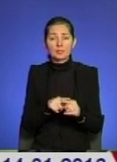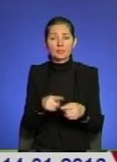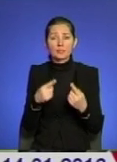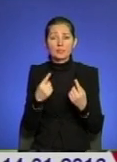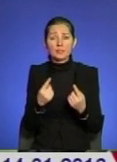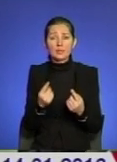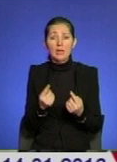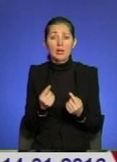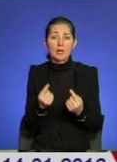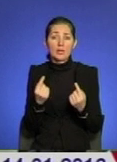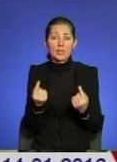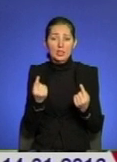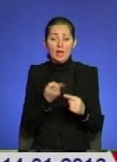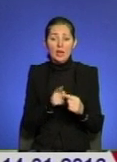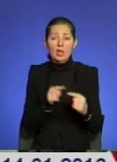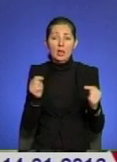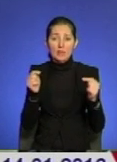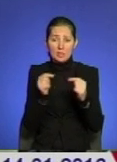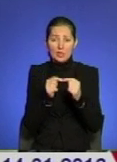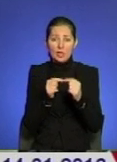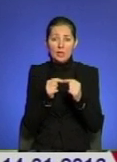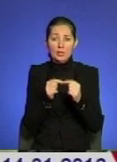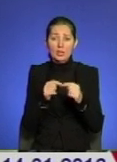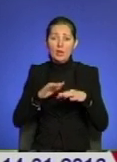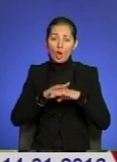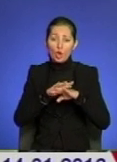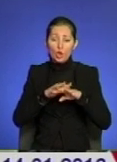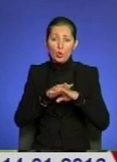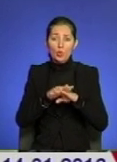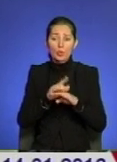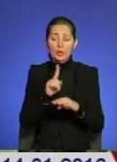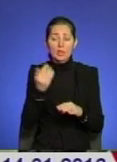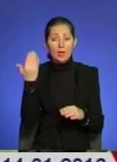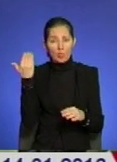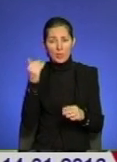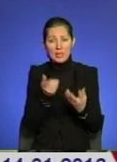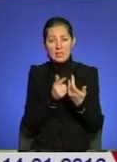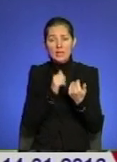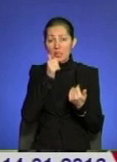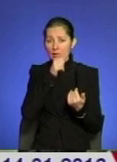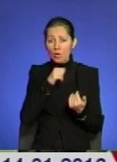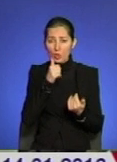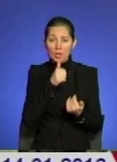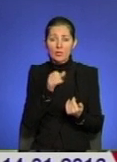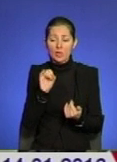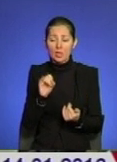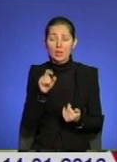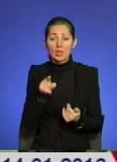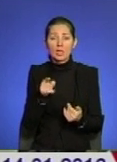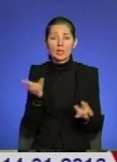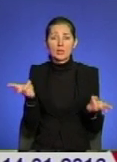величина, яка визначається шляхом розрахунків за попередні декілька років, і її